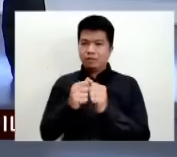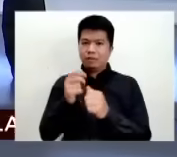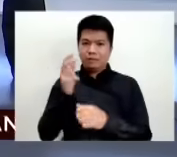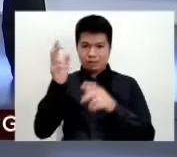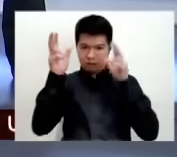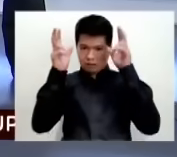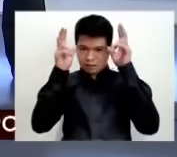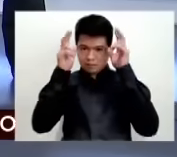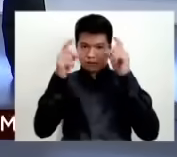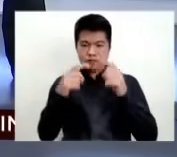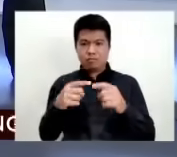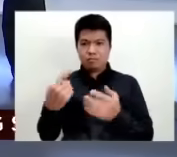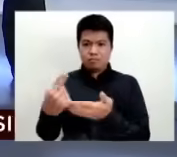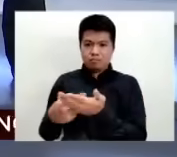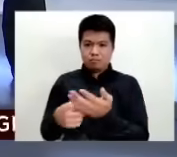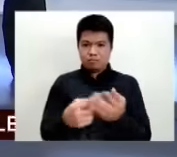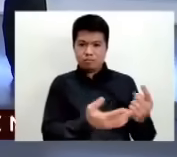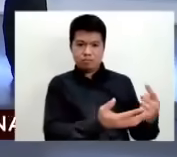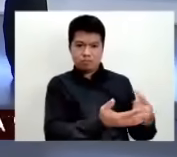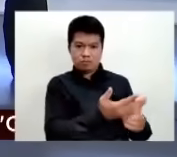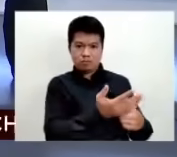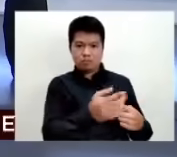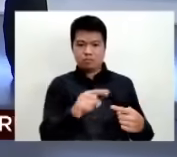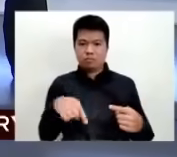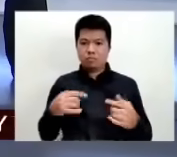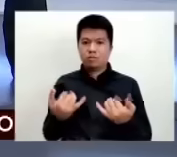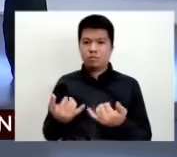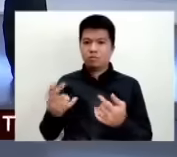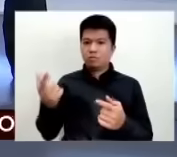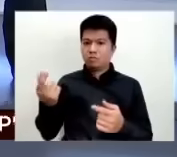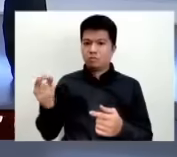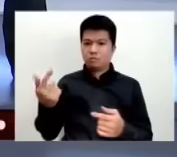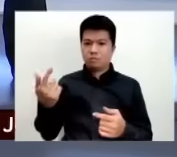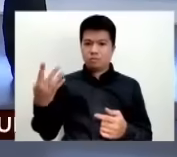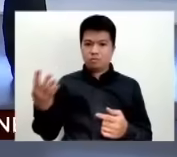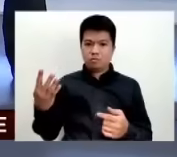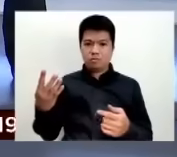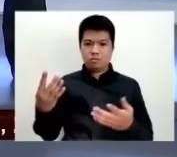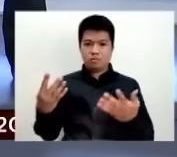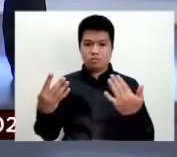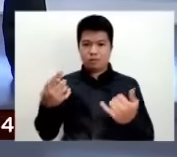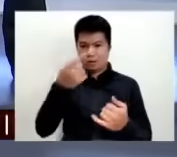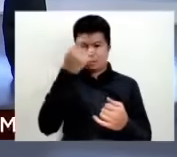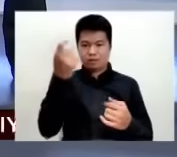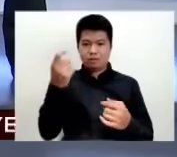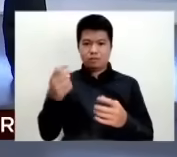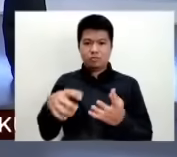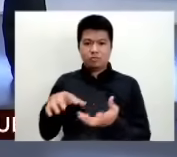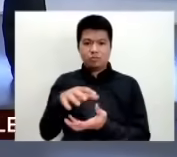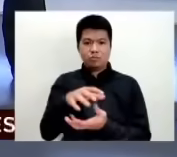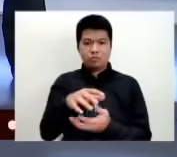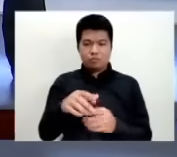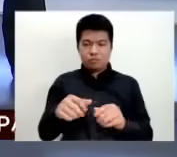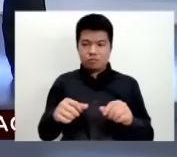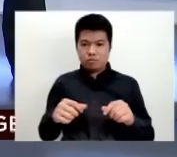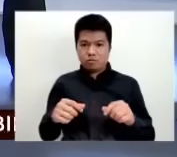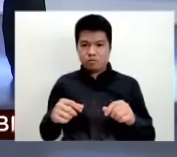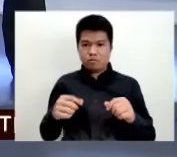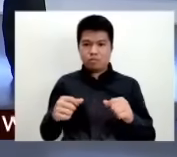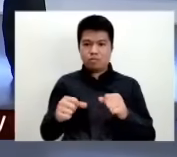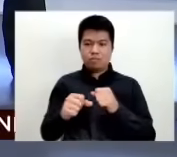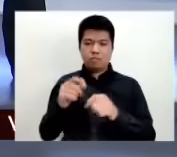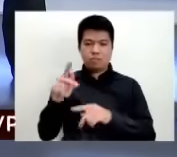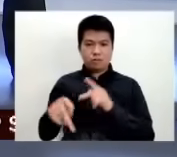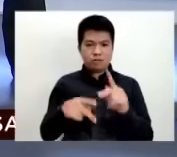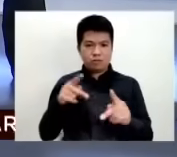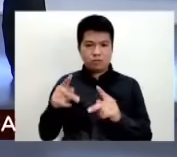2023 wala n kukumpara ngayong 2024 lalo na dahil sa gumugulo o gumugulong na people's initiative na di